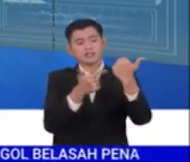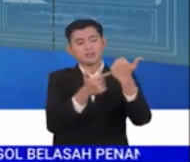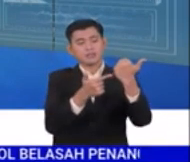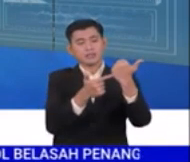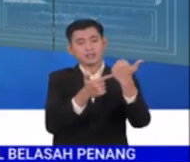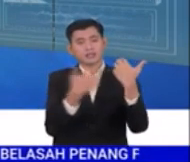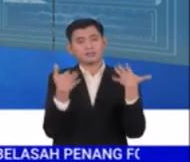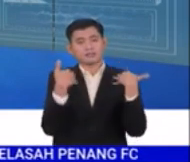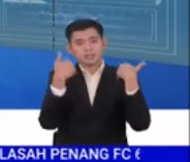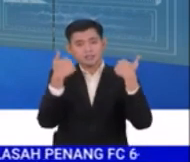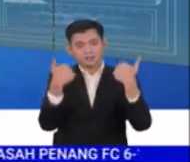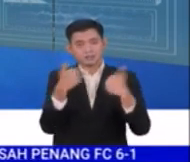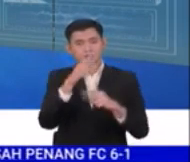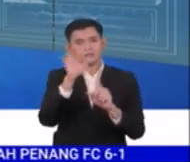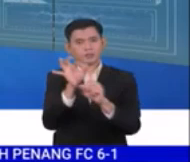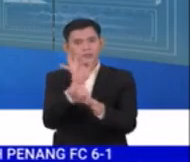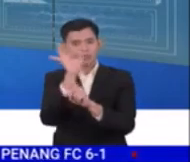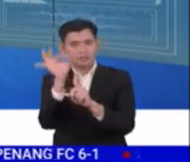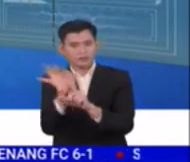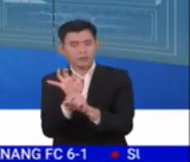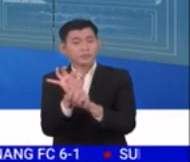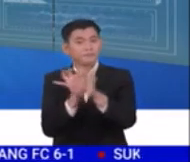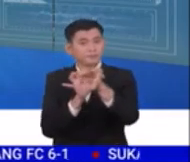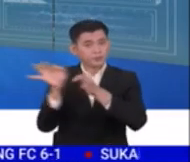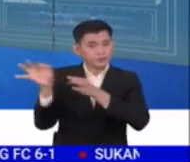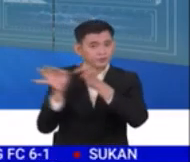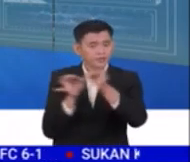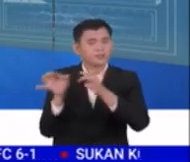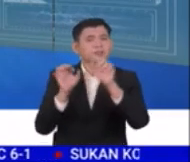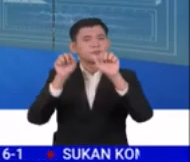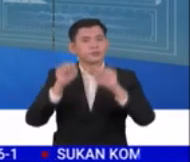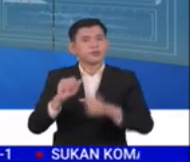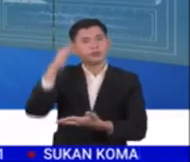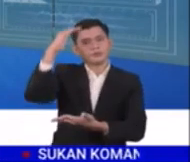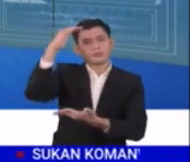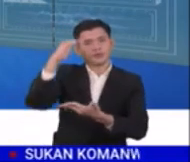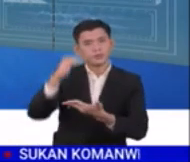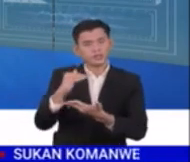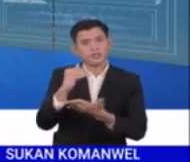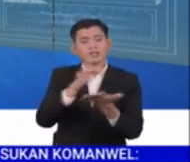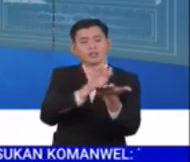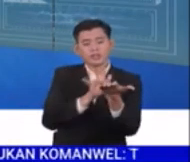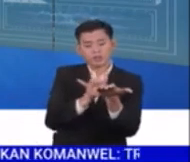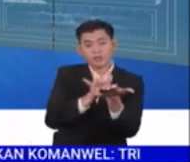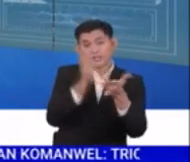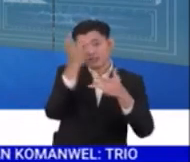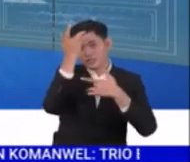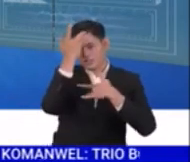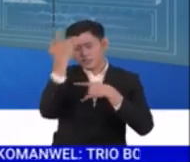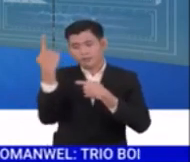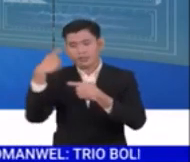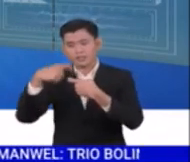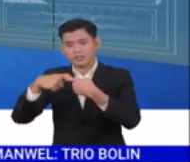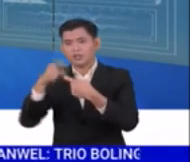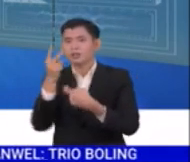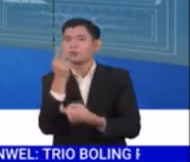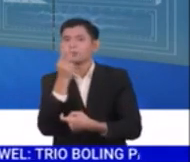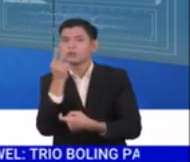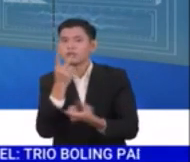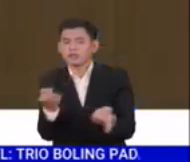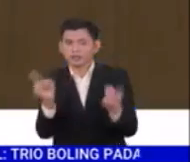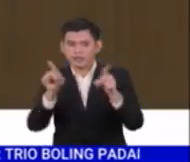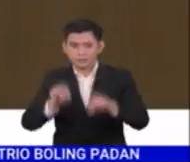profinal te.co Azizah mana berkata ia sekaligus dapat mengurangkan kos rawatan penyakit berkaitan rokok di negara